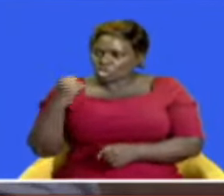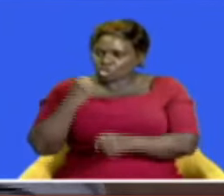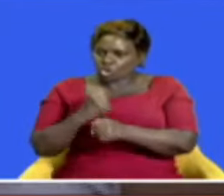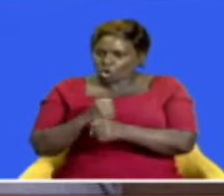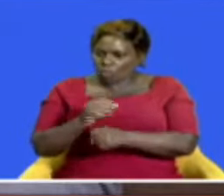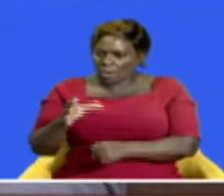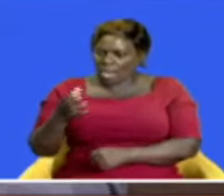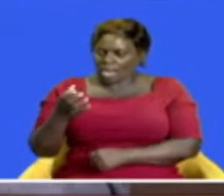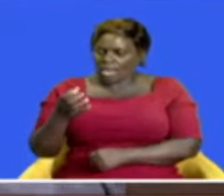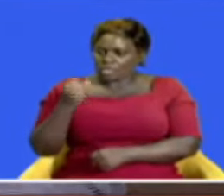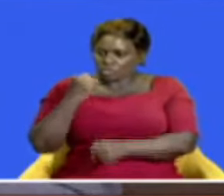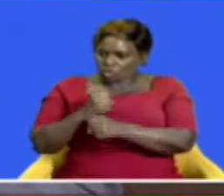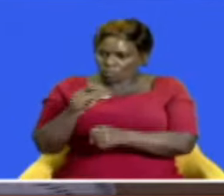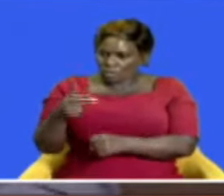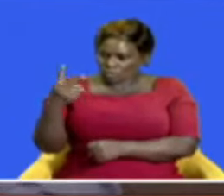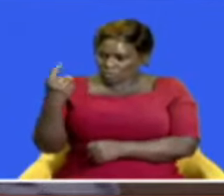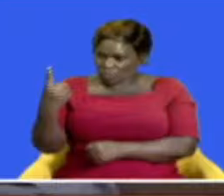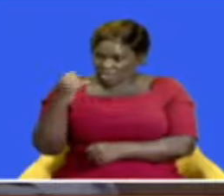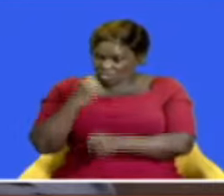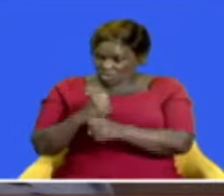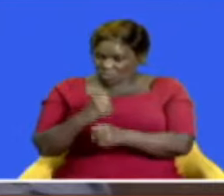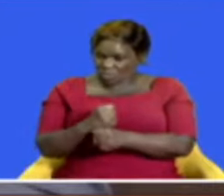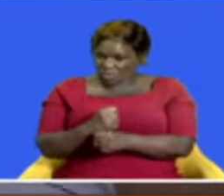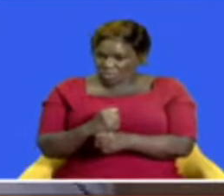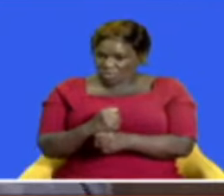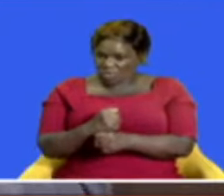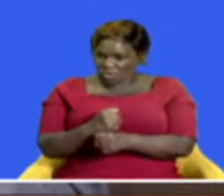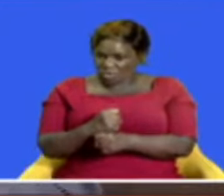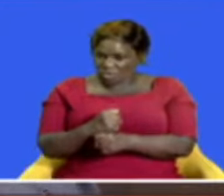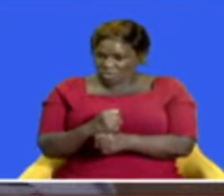kazi. Na kwa watu milioni 20 ambao wanafanya kazi,